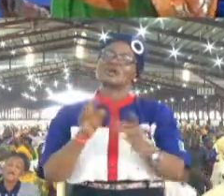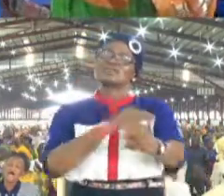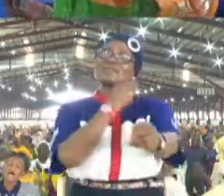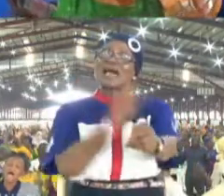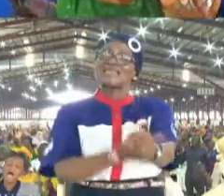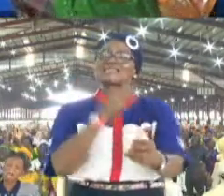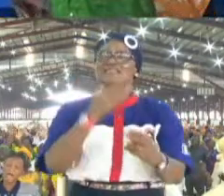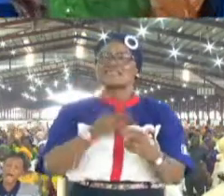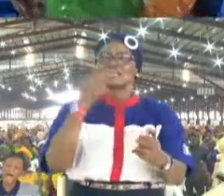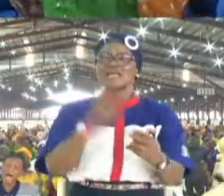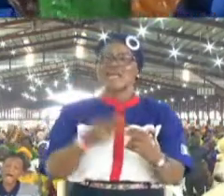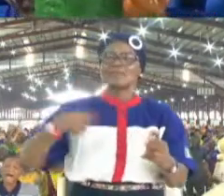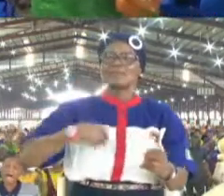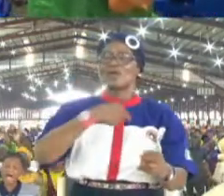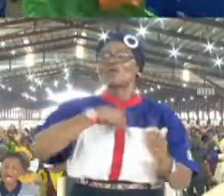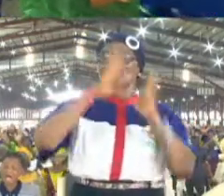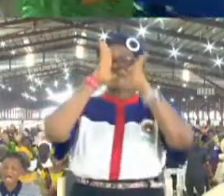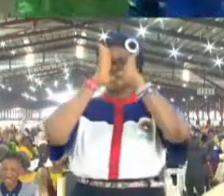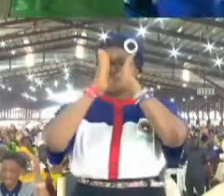prayed.